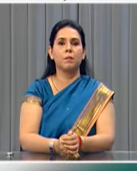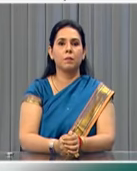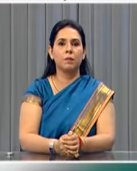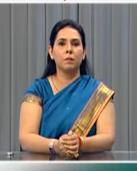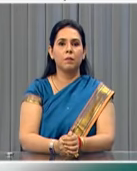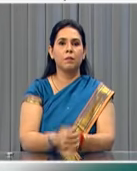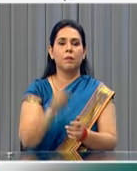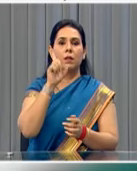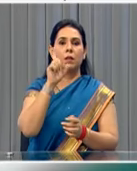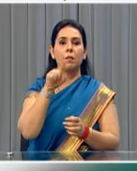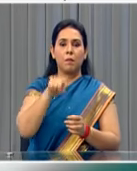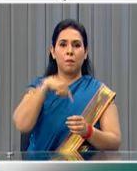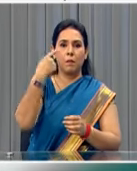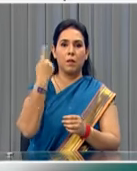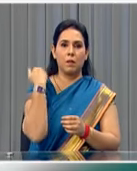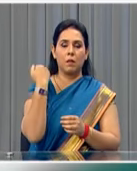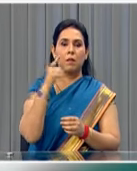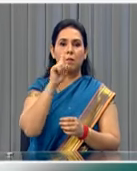गत 15 अगस्त को